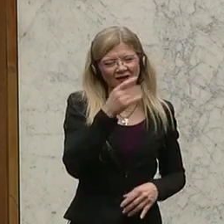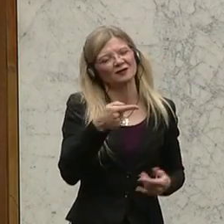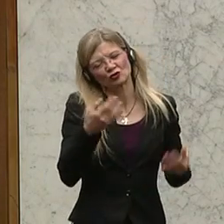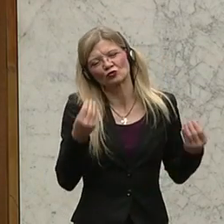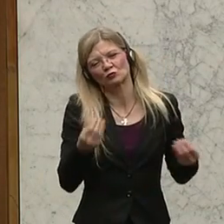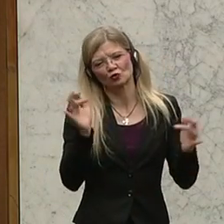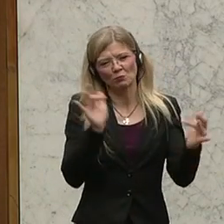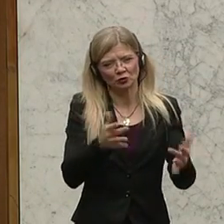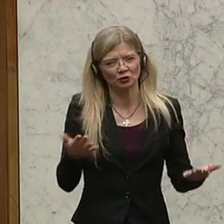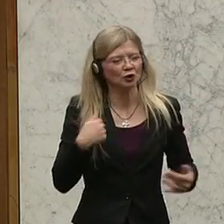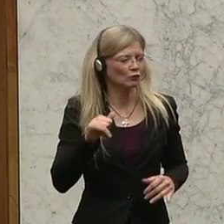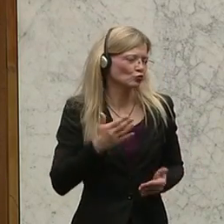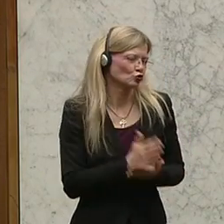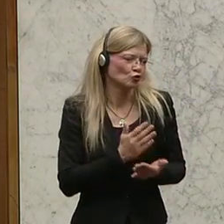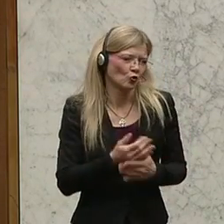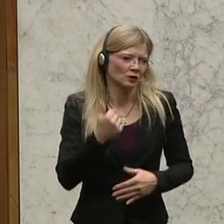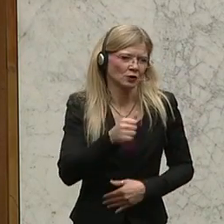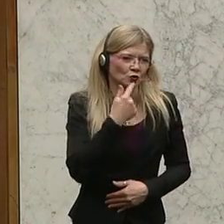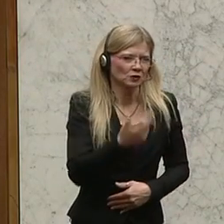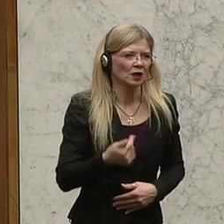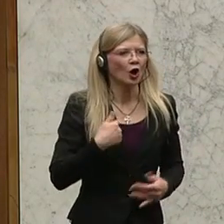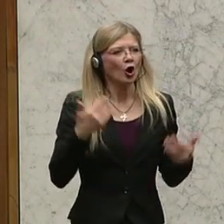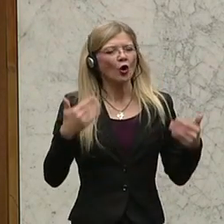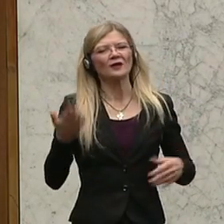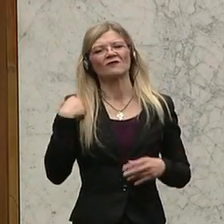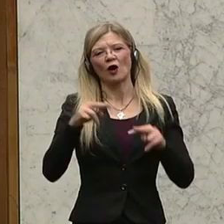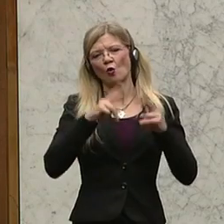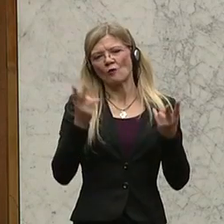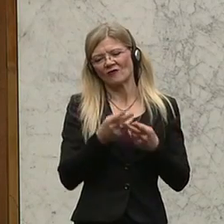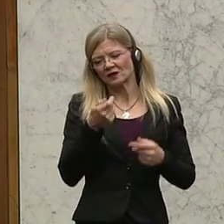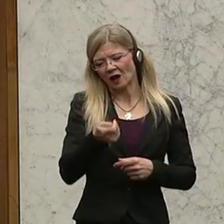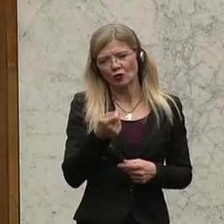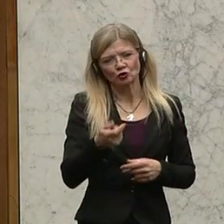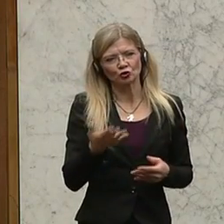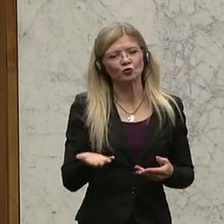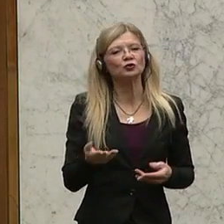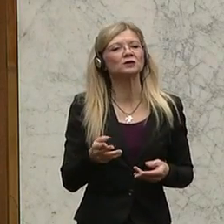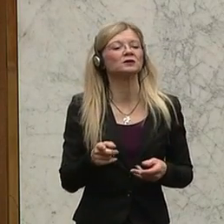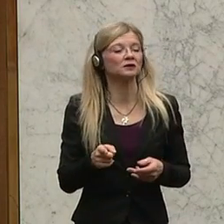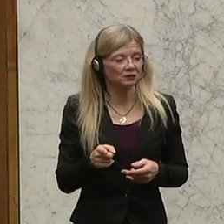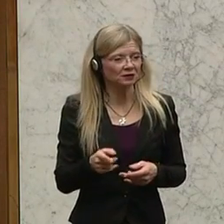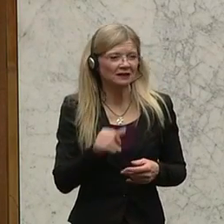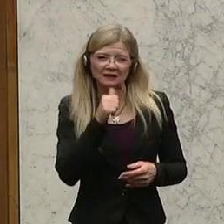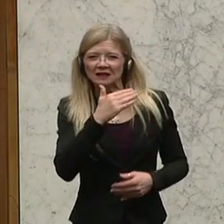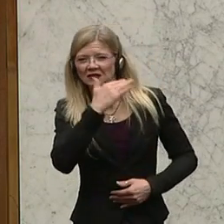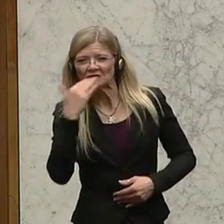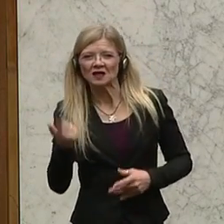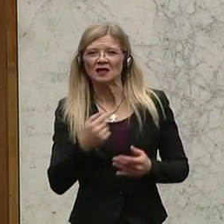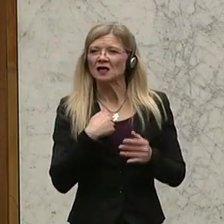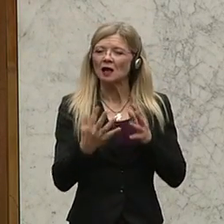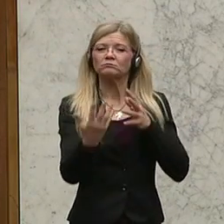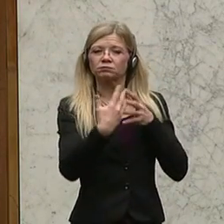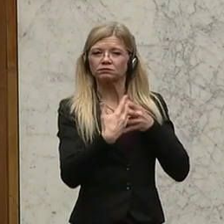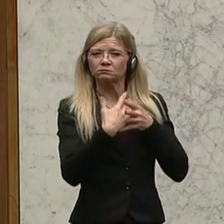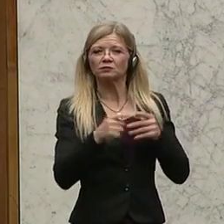Und ich muss schon sagen, ich habe heute und auch im Umweltausschuss nicht sehr viele Konzepte von Seiten der Opposition gehört, nicht